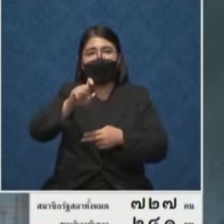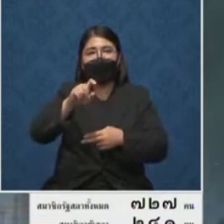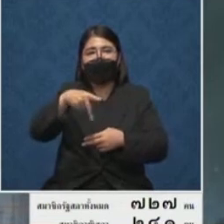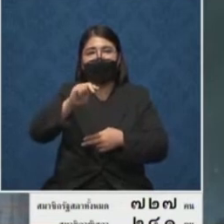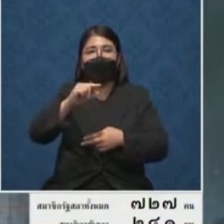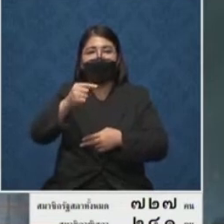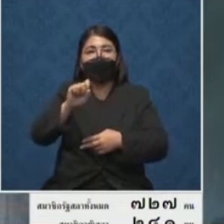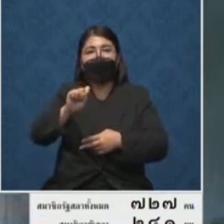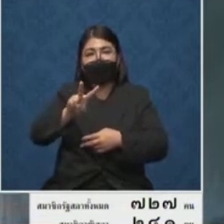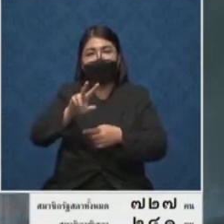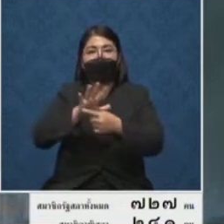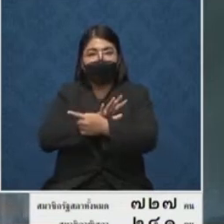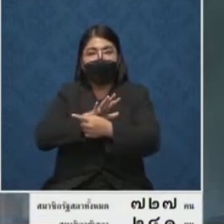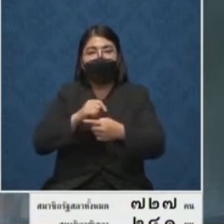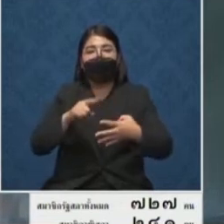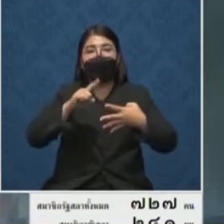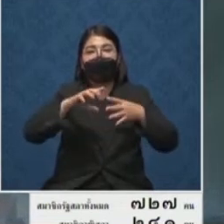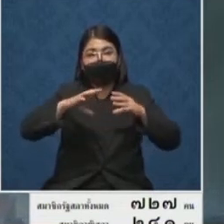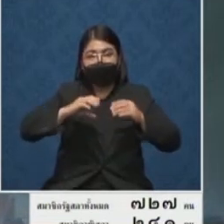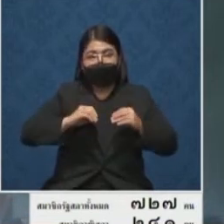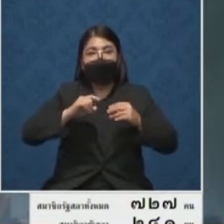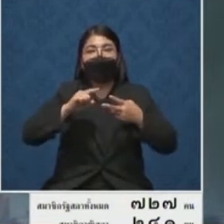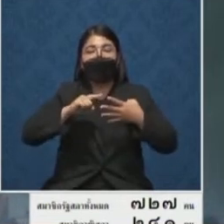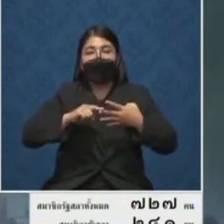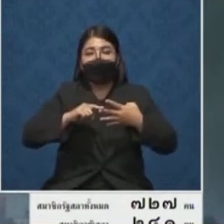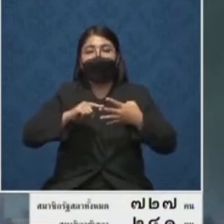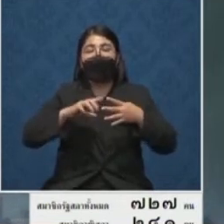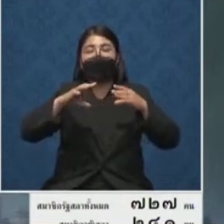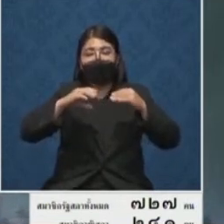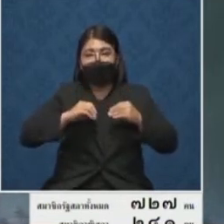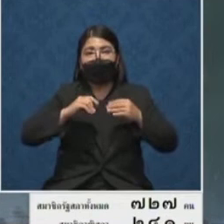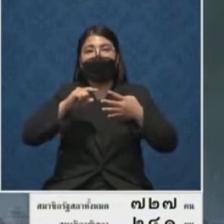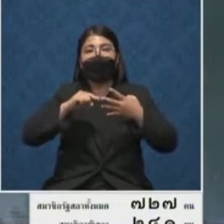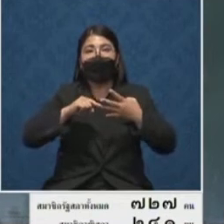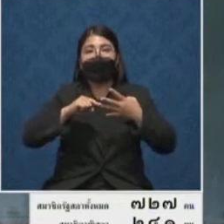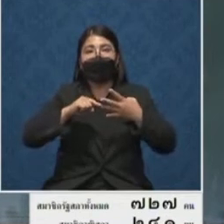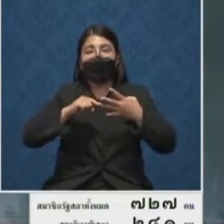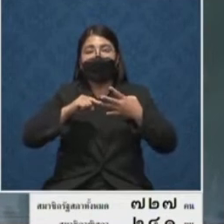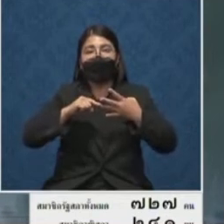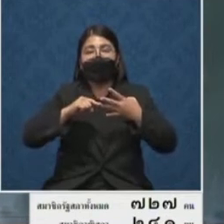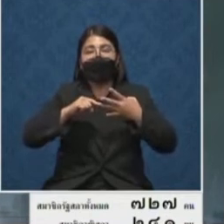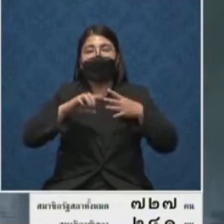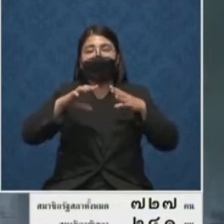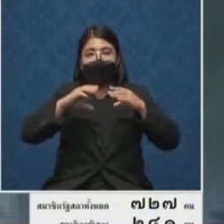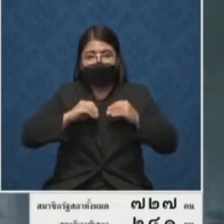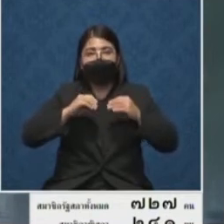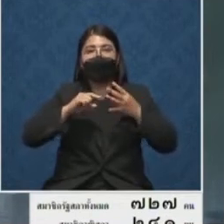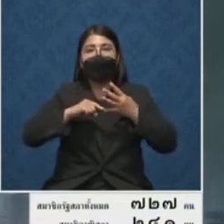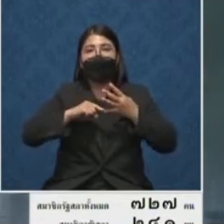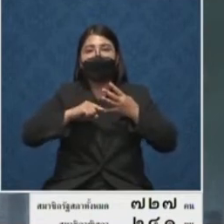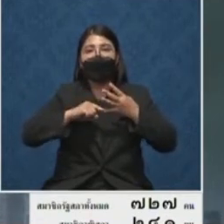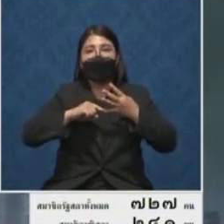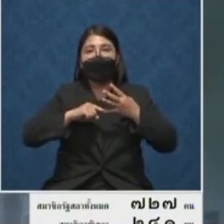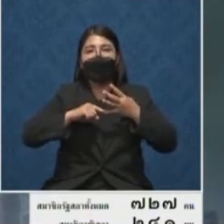663นายอดิพงษ์ทิติพิทยา 1รับหลักการ2รับหลักการ